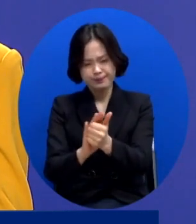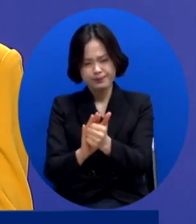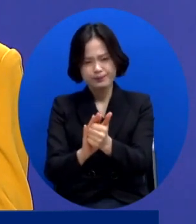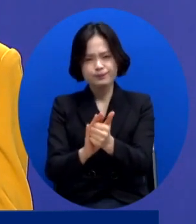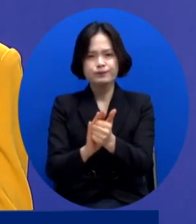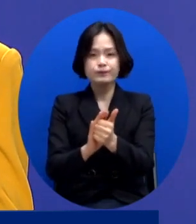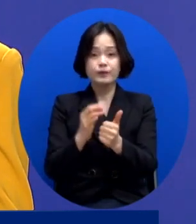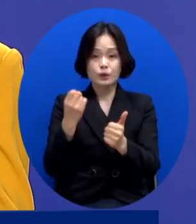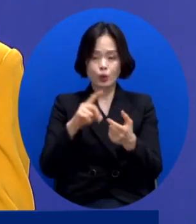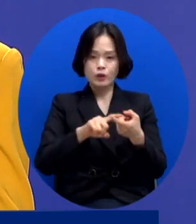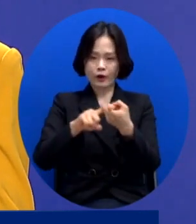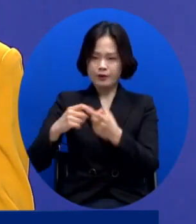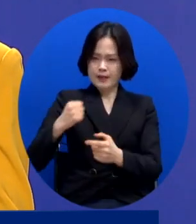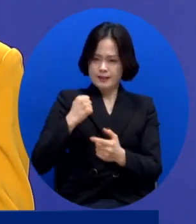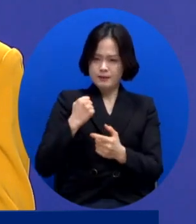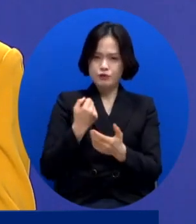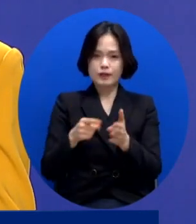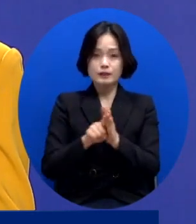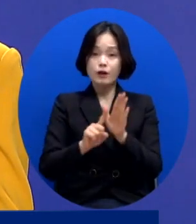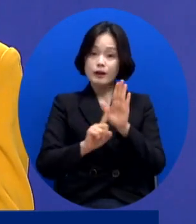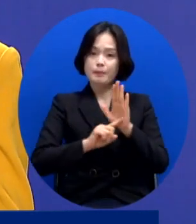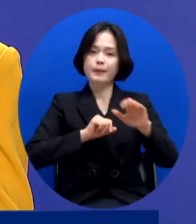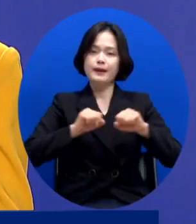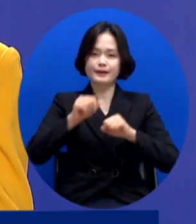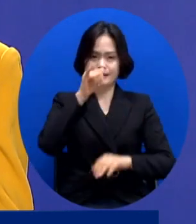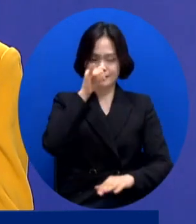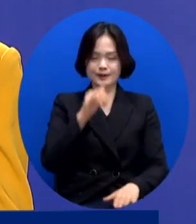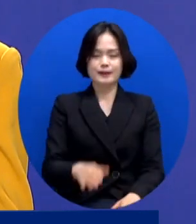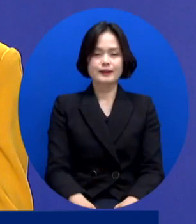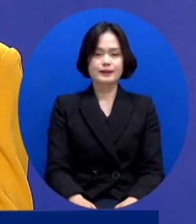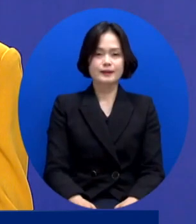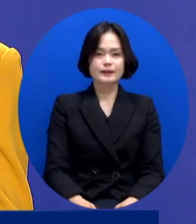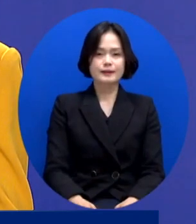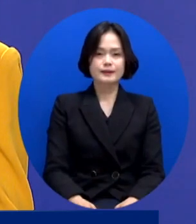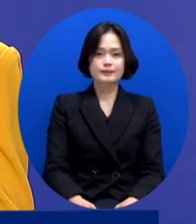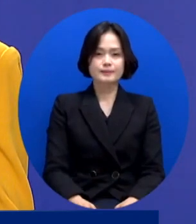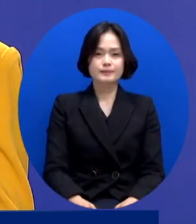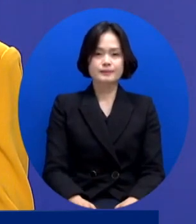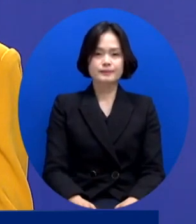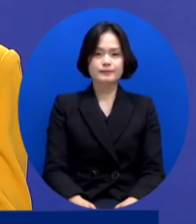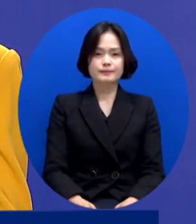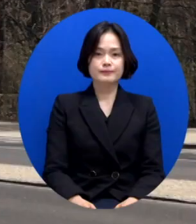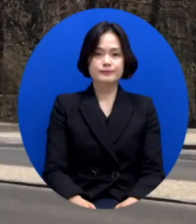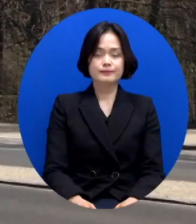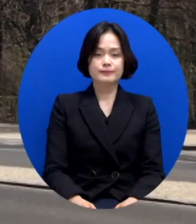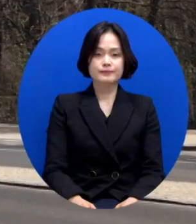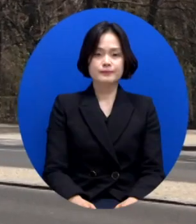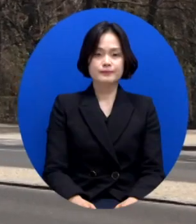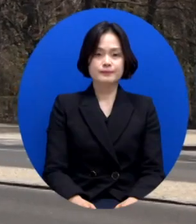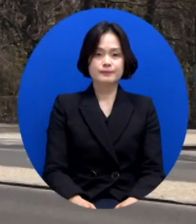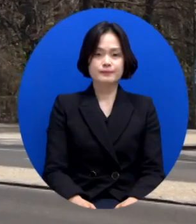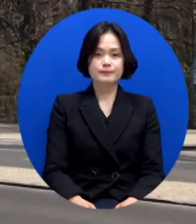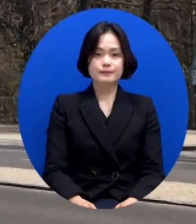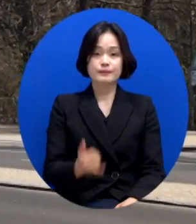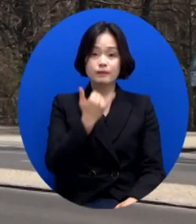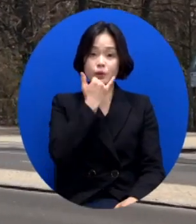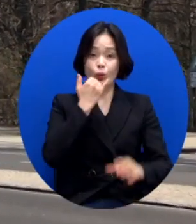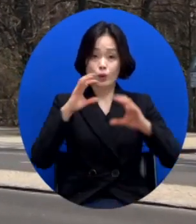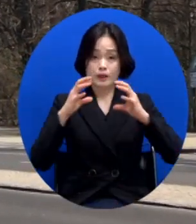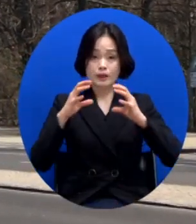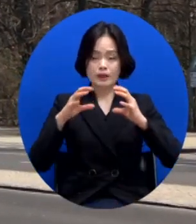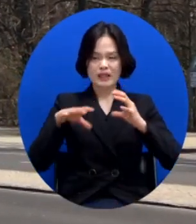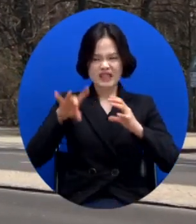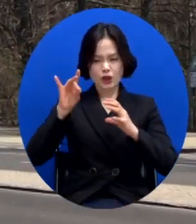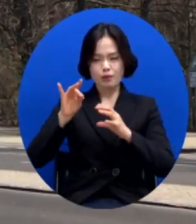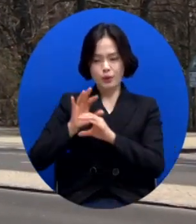희망하는 특별한 캠페인을 시작했습니다 베를린에서 김용환 통신원이 전해드립니다 독일에서 첫 코로나